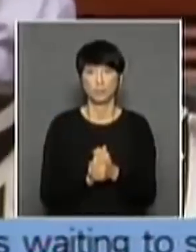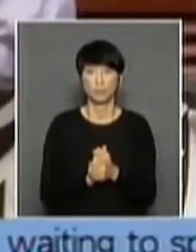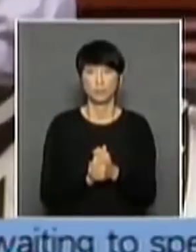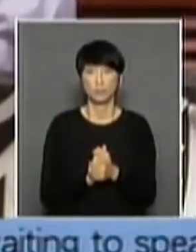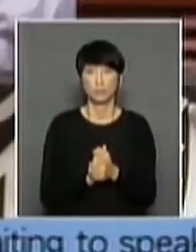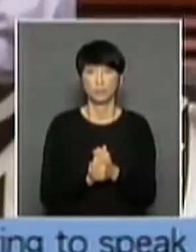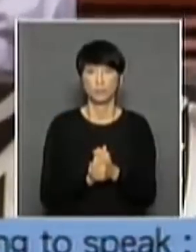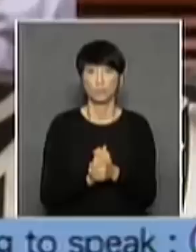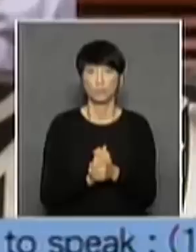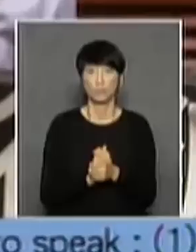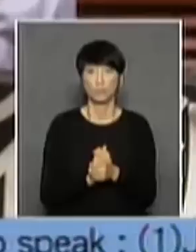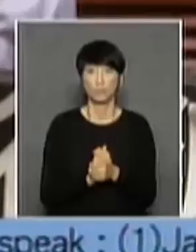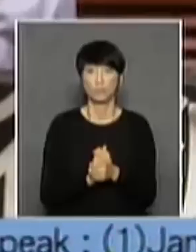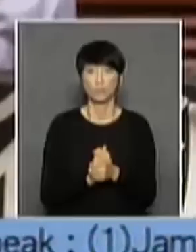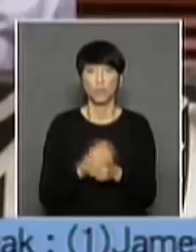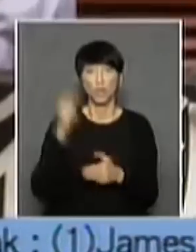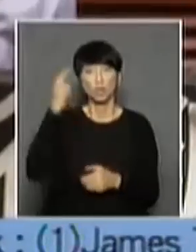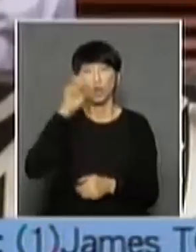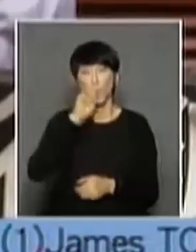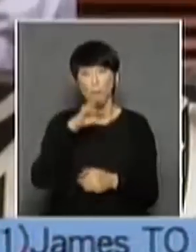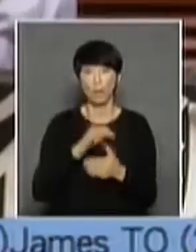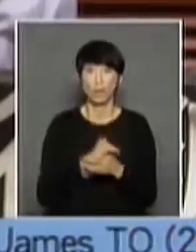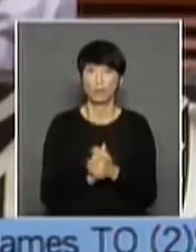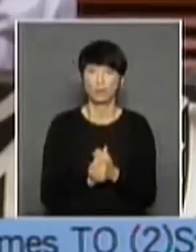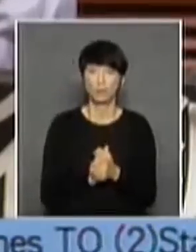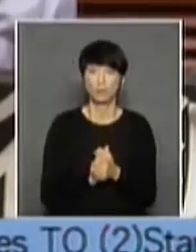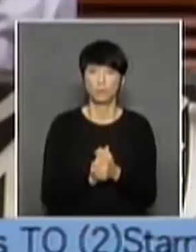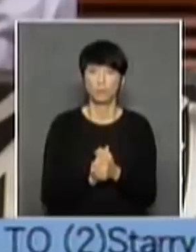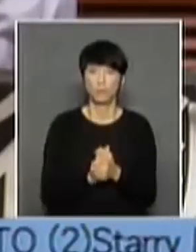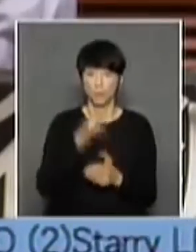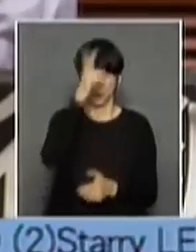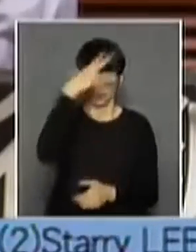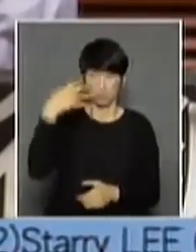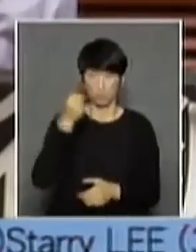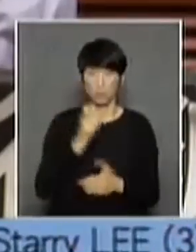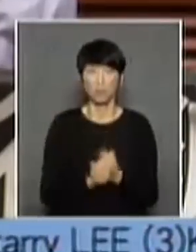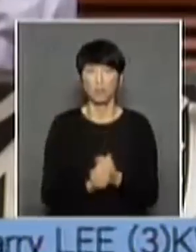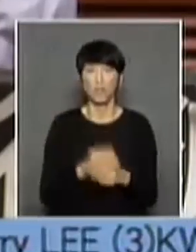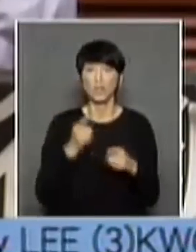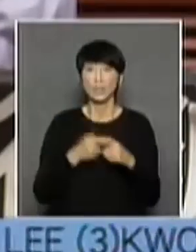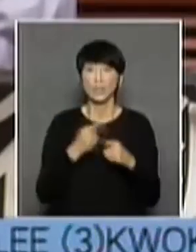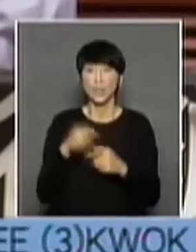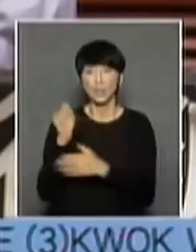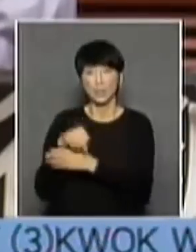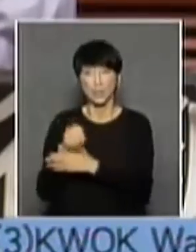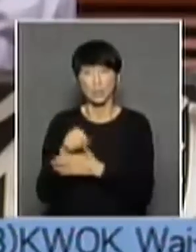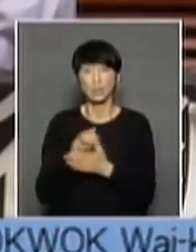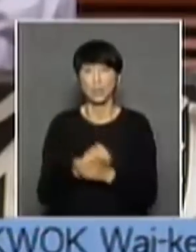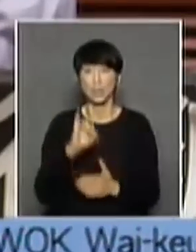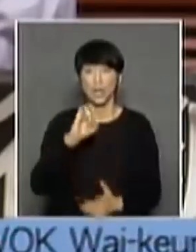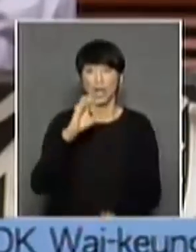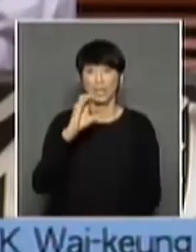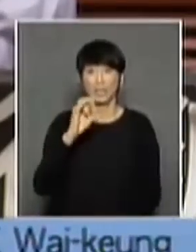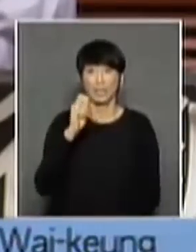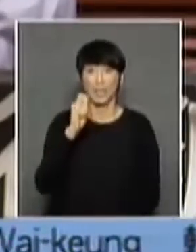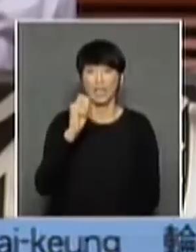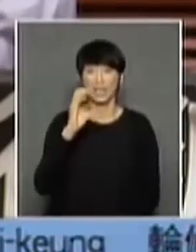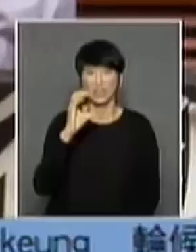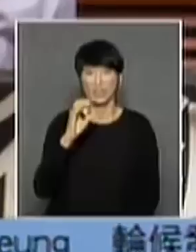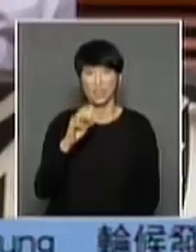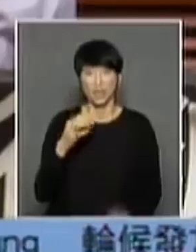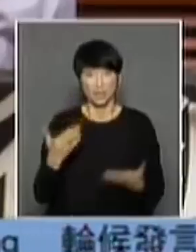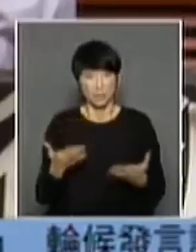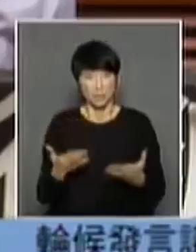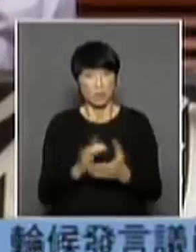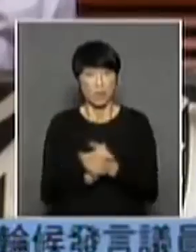主席，我真的想问一下，行政长官是不是真的间接承认紧是被廉政公署调查紧？是不是因为